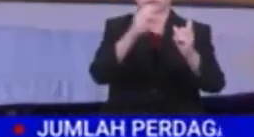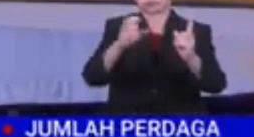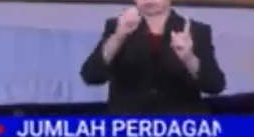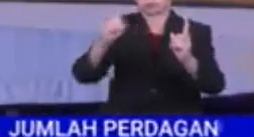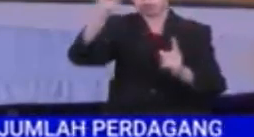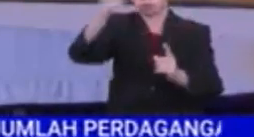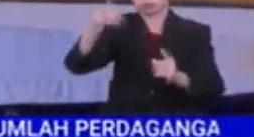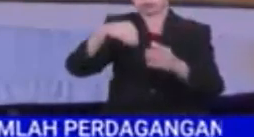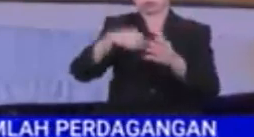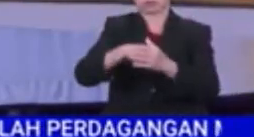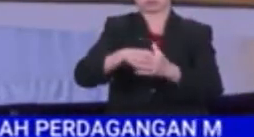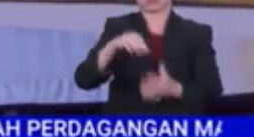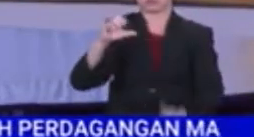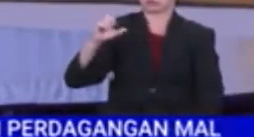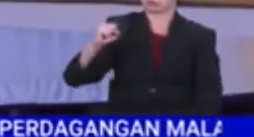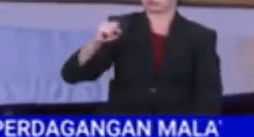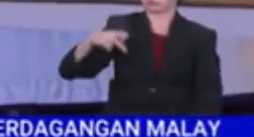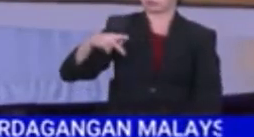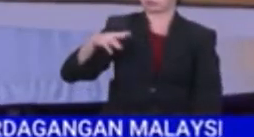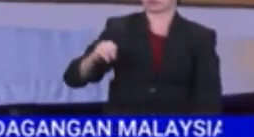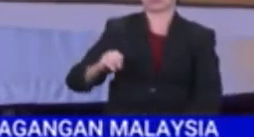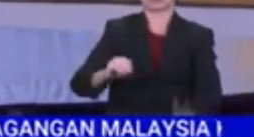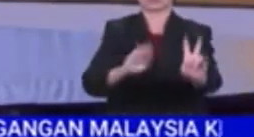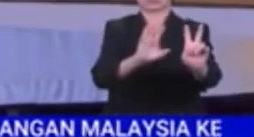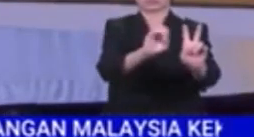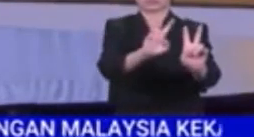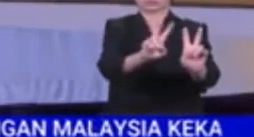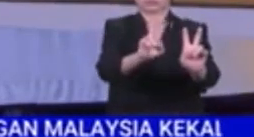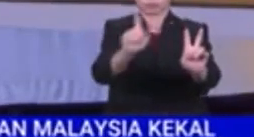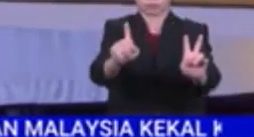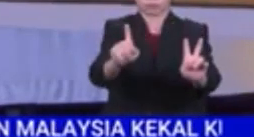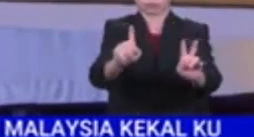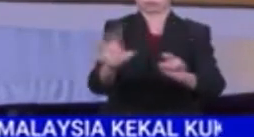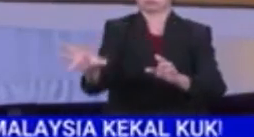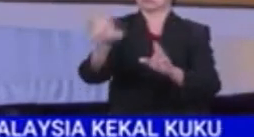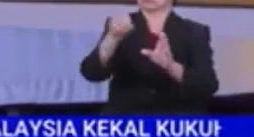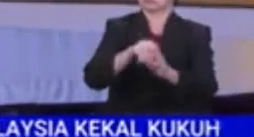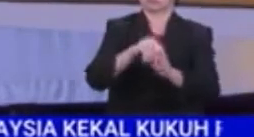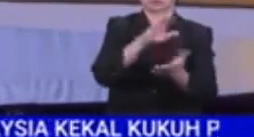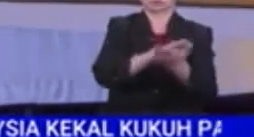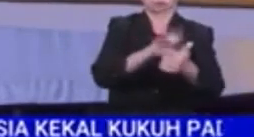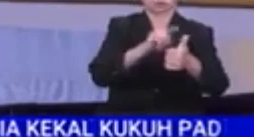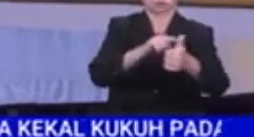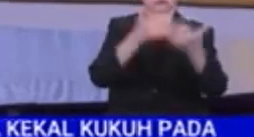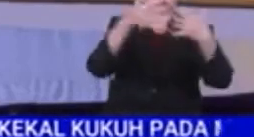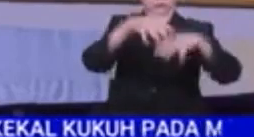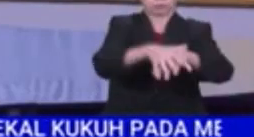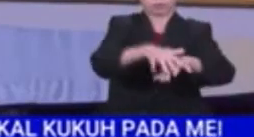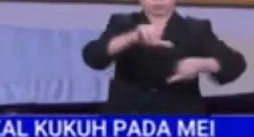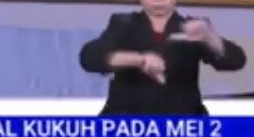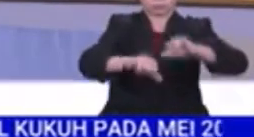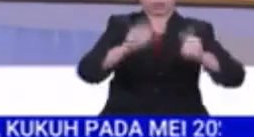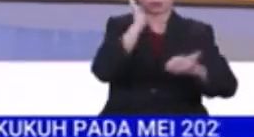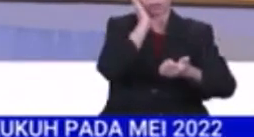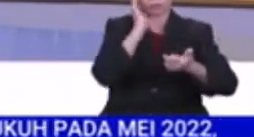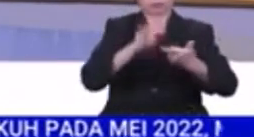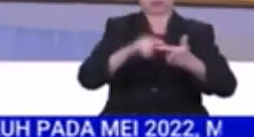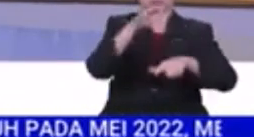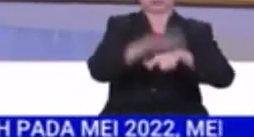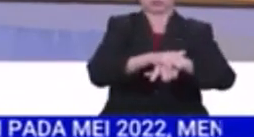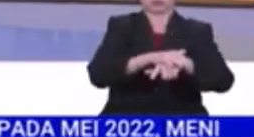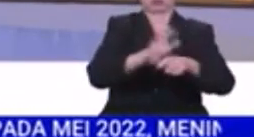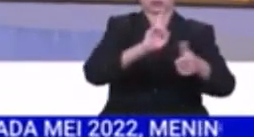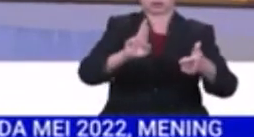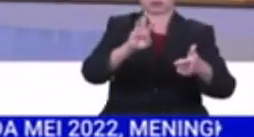protes dalam segel telah caramelized SPM 2021 yang melibatkan Sekolah Menengah integrasi sains tahfizh Sekolah